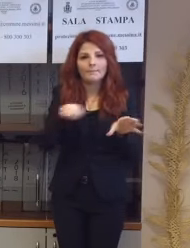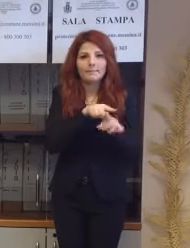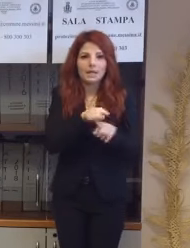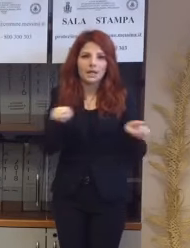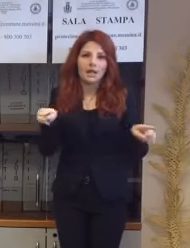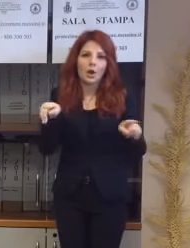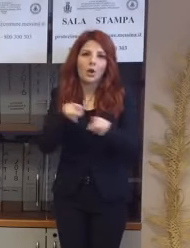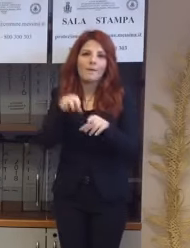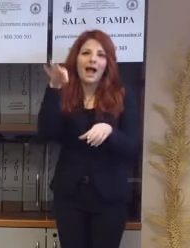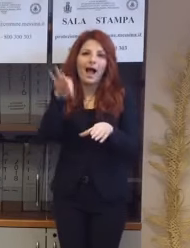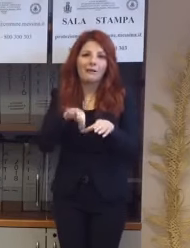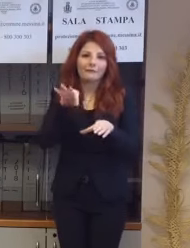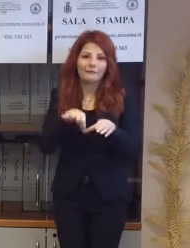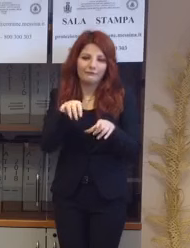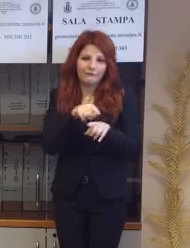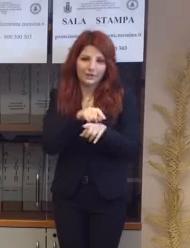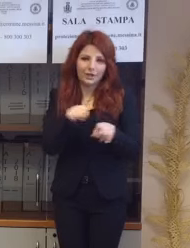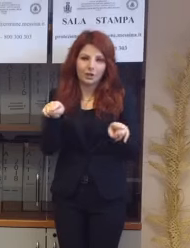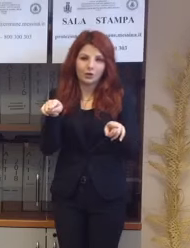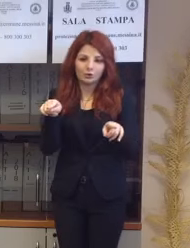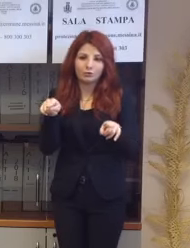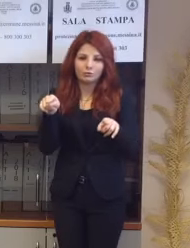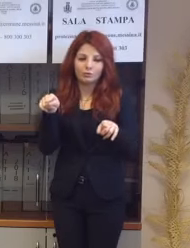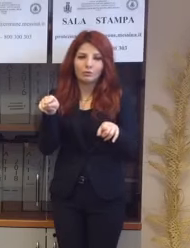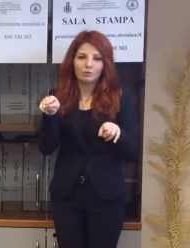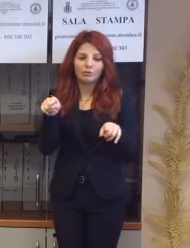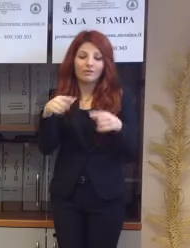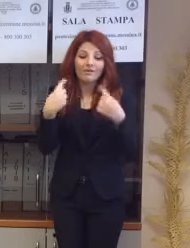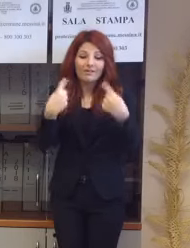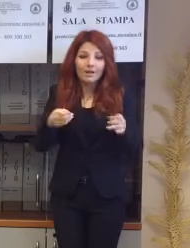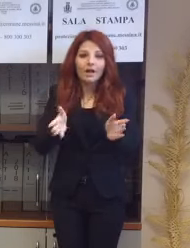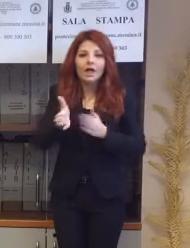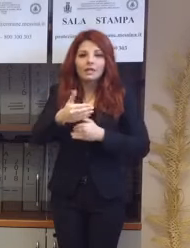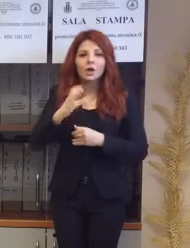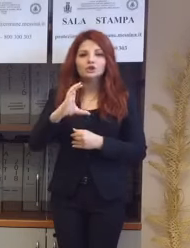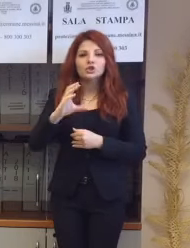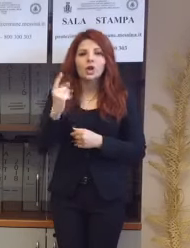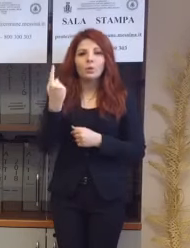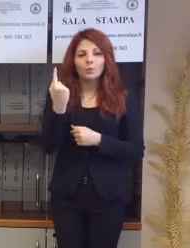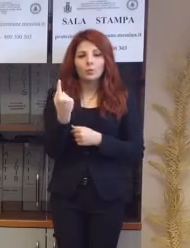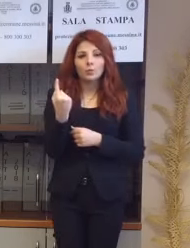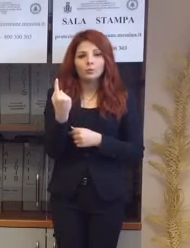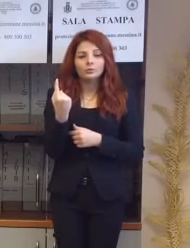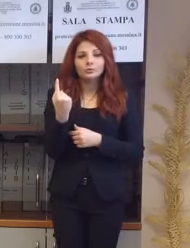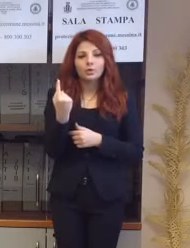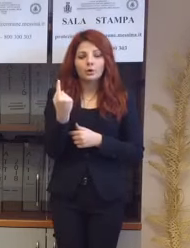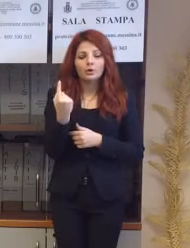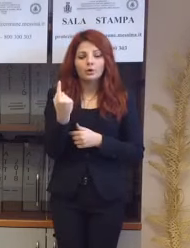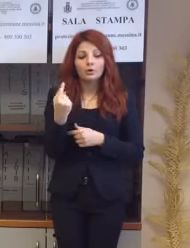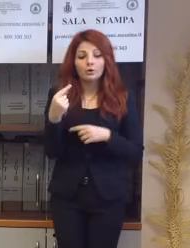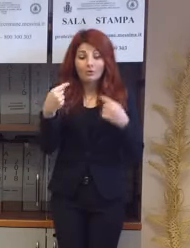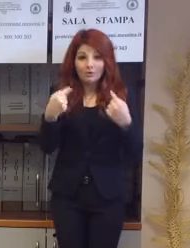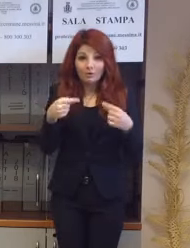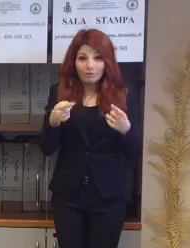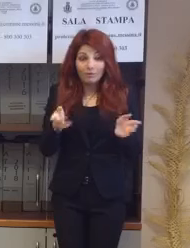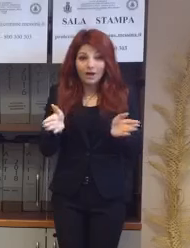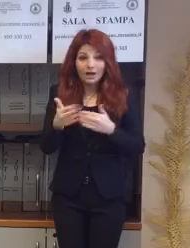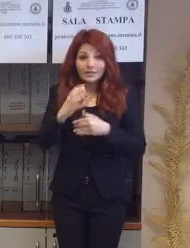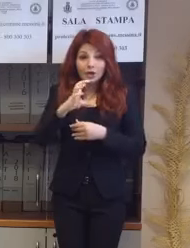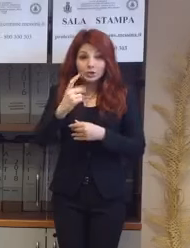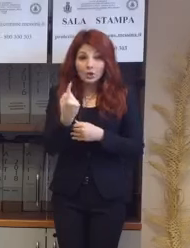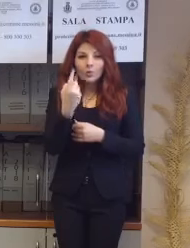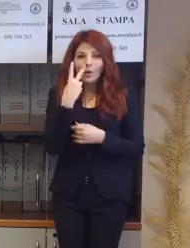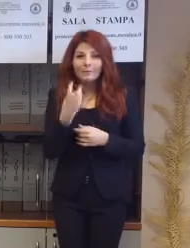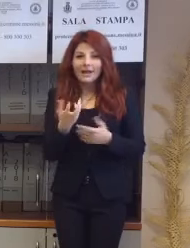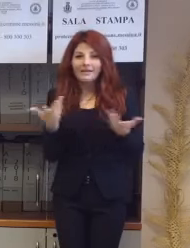immobili di categoria C1 per l'esattezza, che prevedono come misura, se non ricordo male, che